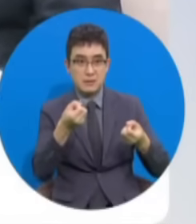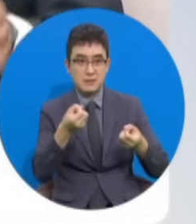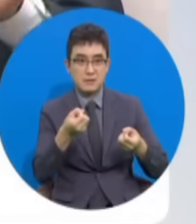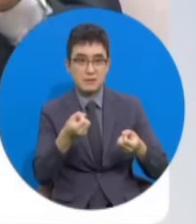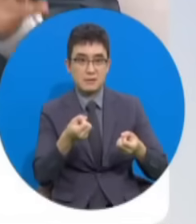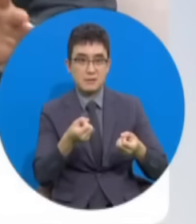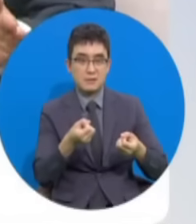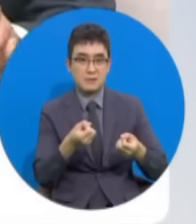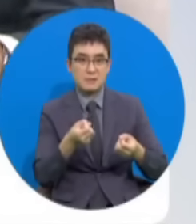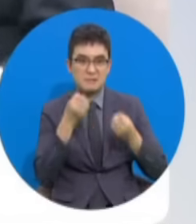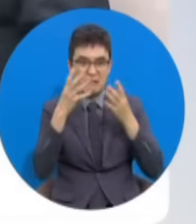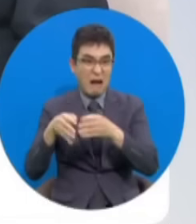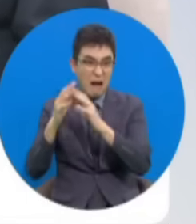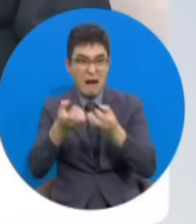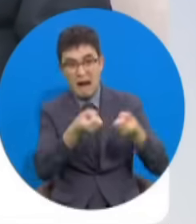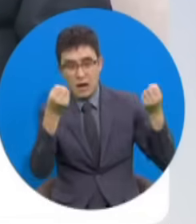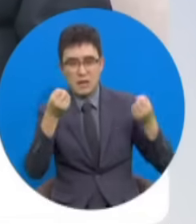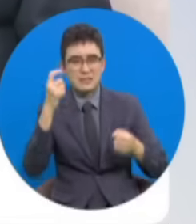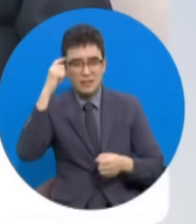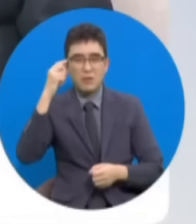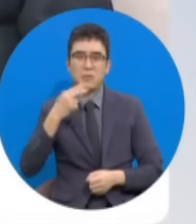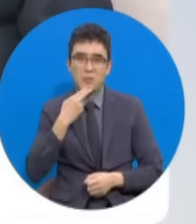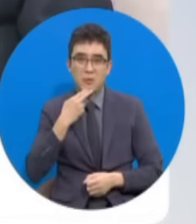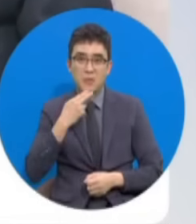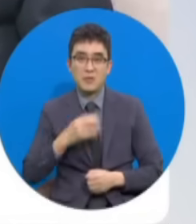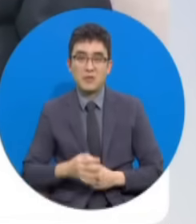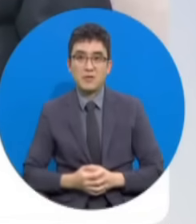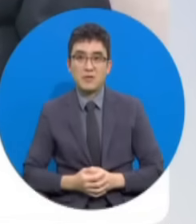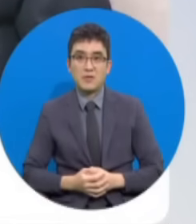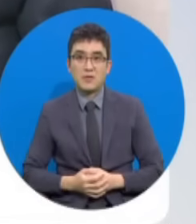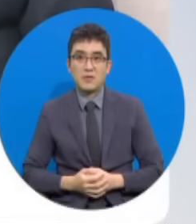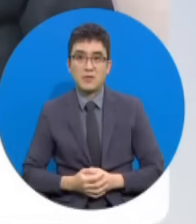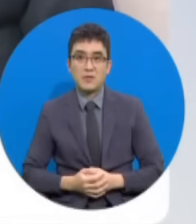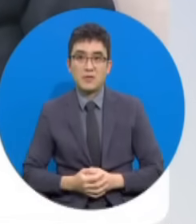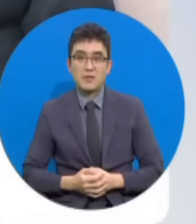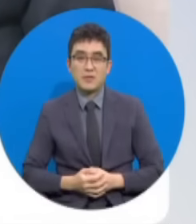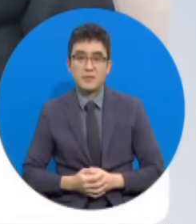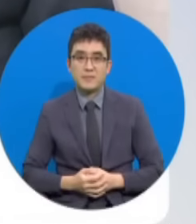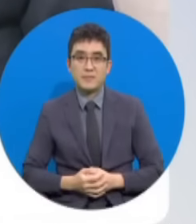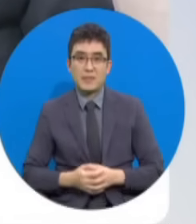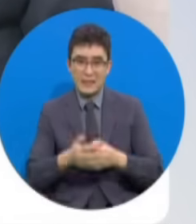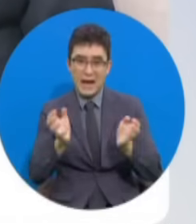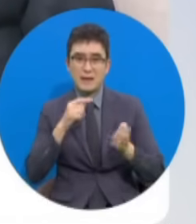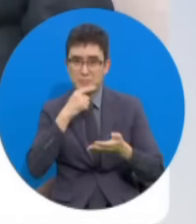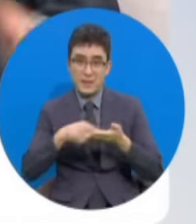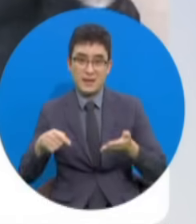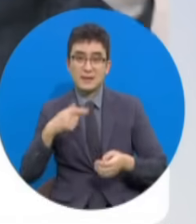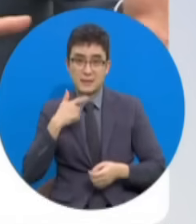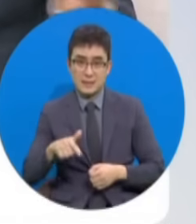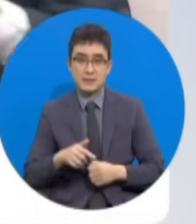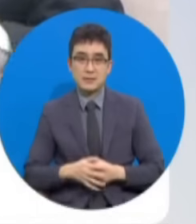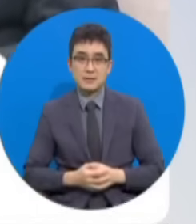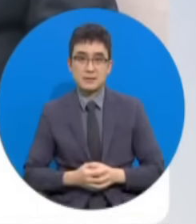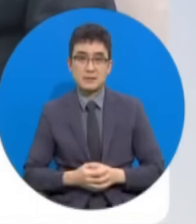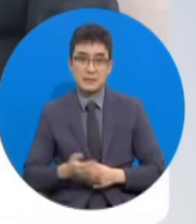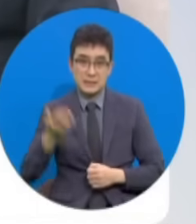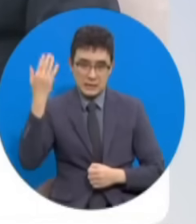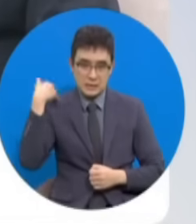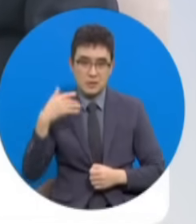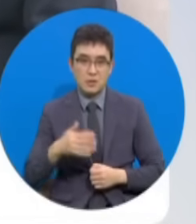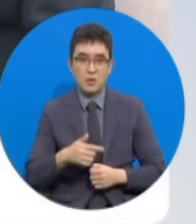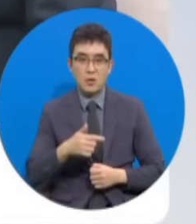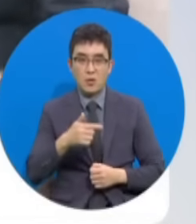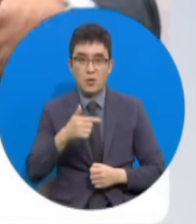그런 그 의도가 없었고 사수파 입장에서 봤을 때 저거는 해당 예. 정도는 아니다. 예. 그리고 그때는 사실은 친노 비노 간의